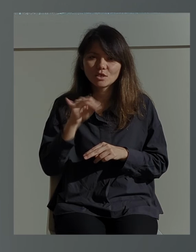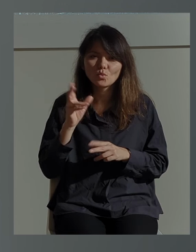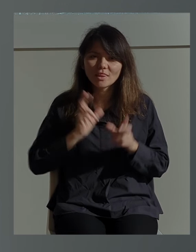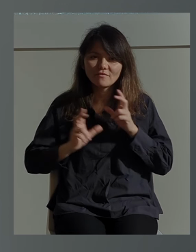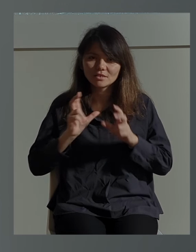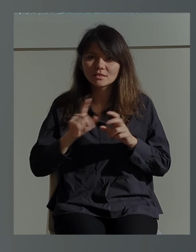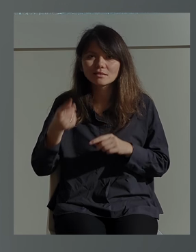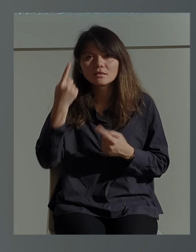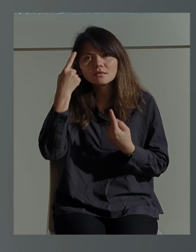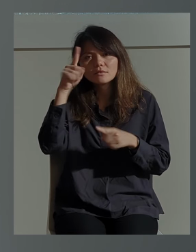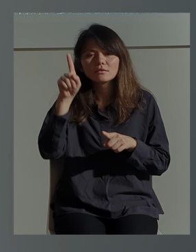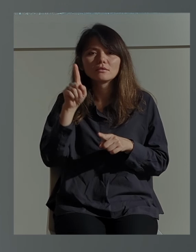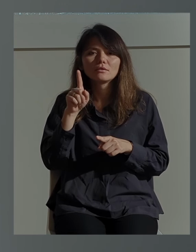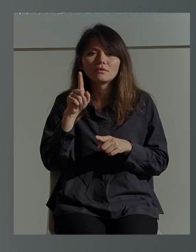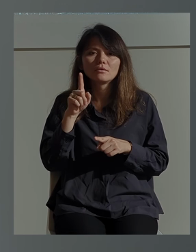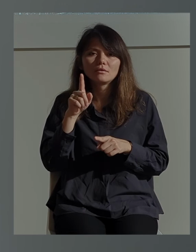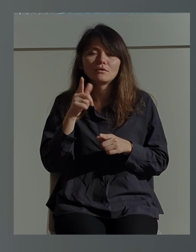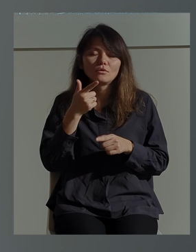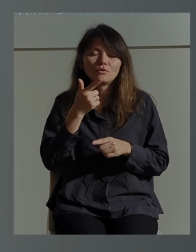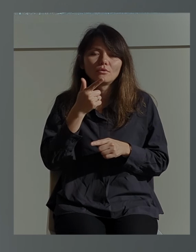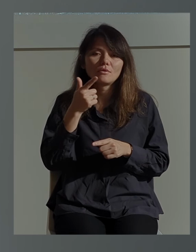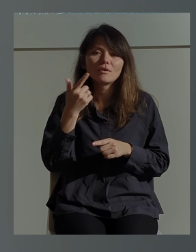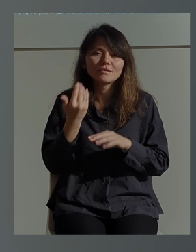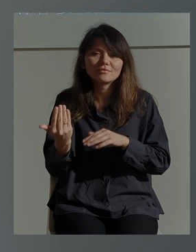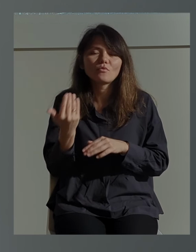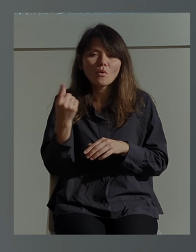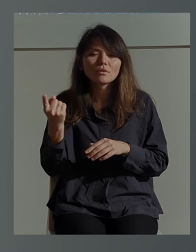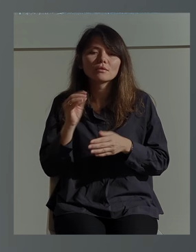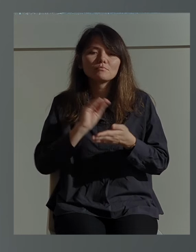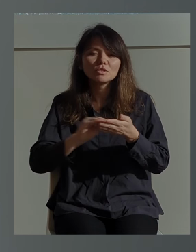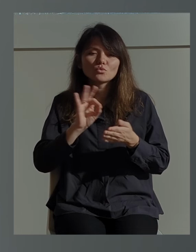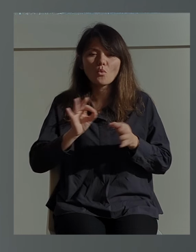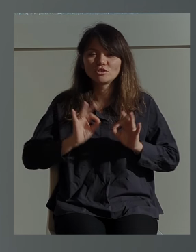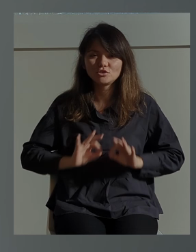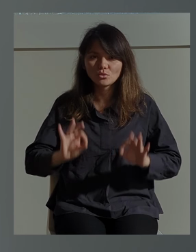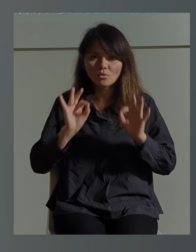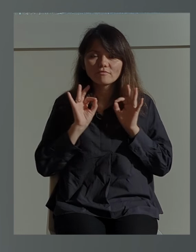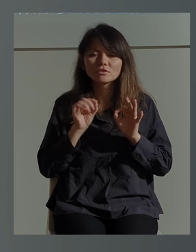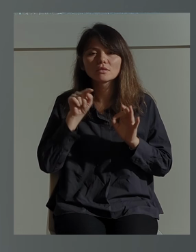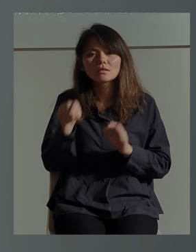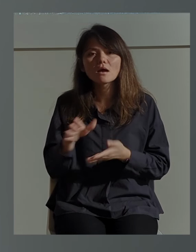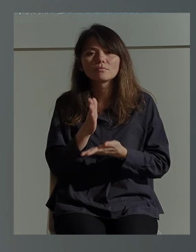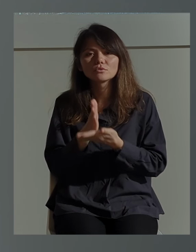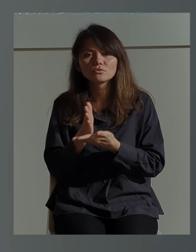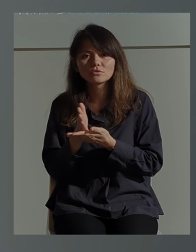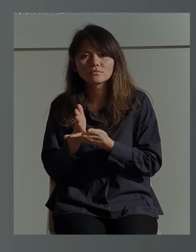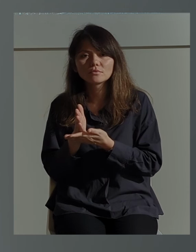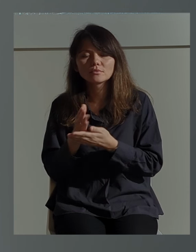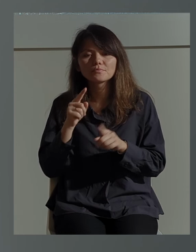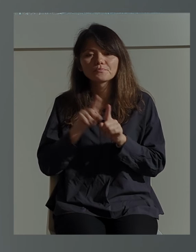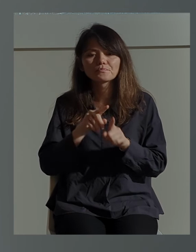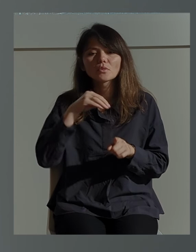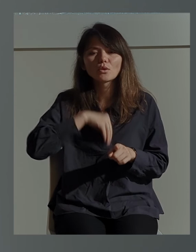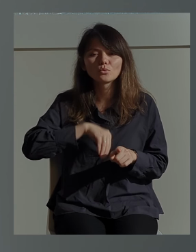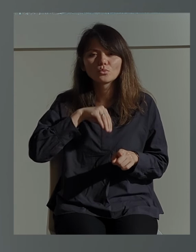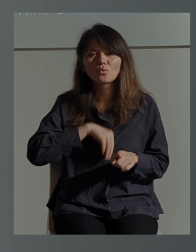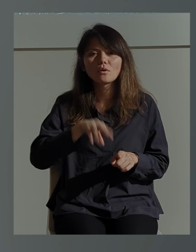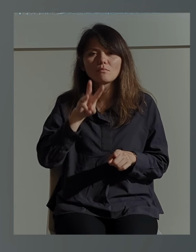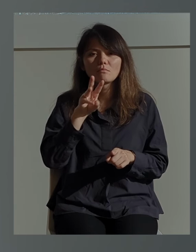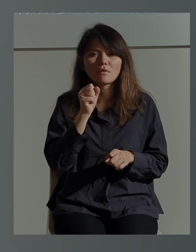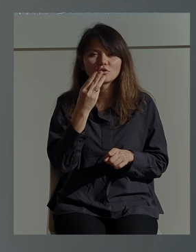гумбатов ского университета потому он и гумбатов ский он когда пишет О чиновничество он говорит что там существует вот этой дух машинерии и